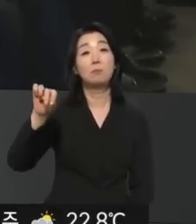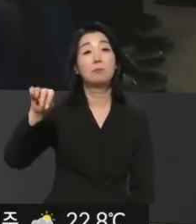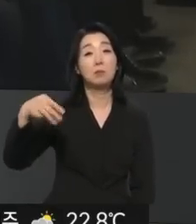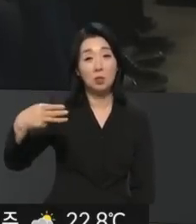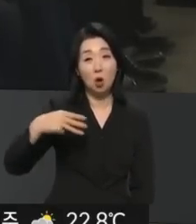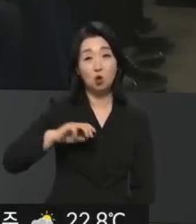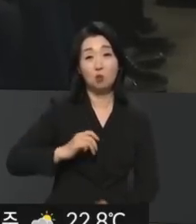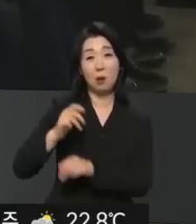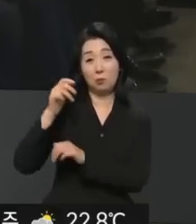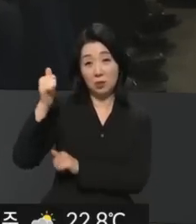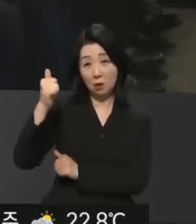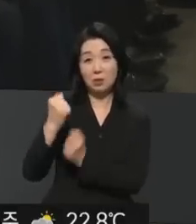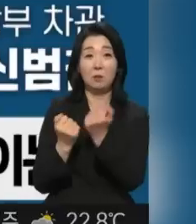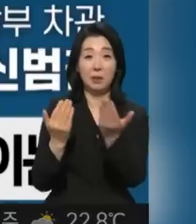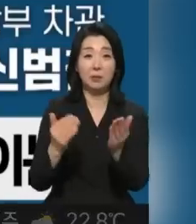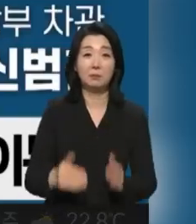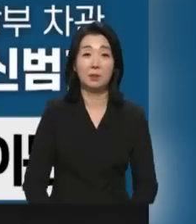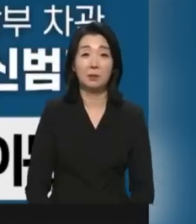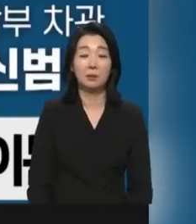인터뷰를 통해서입니다.